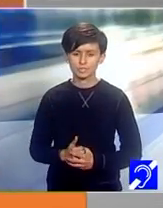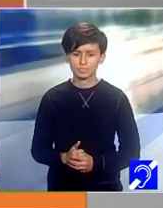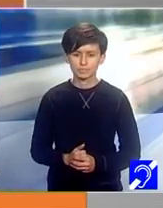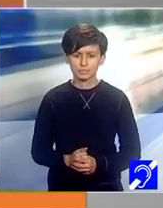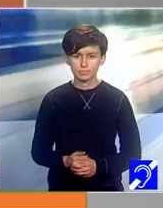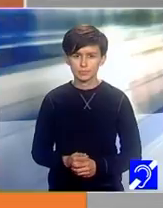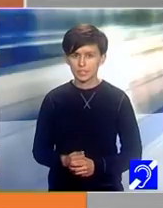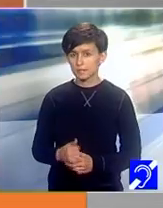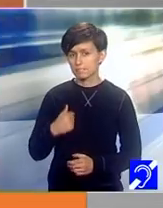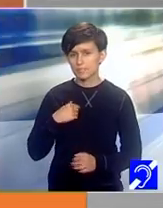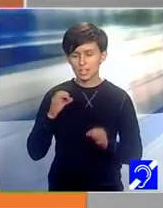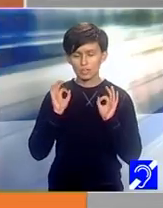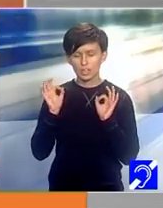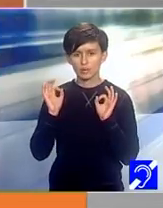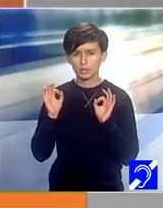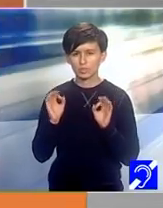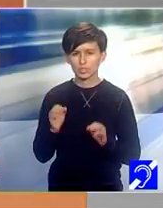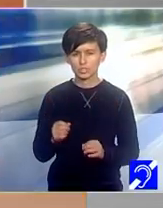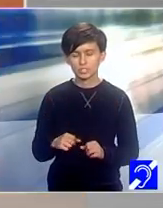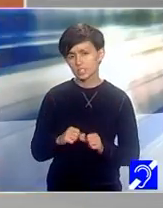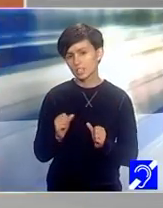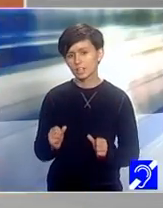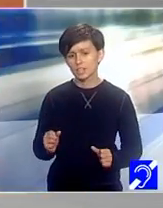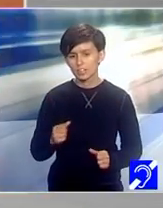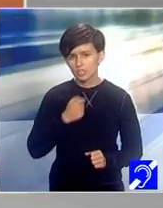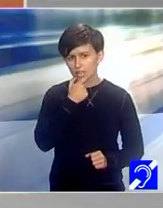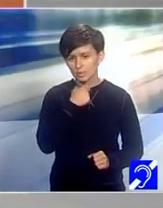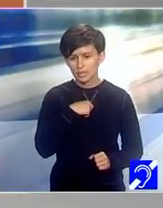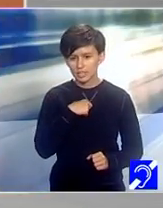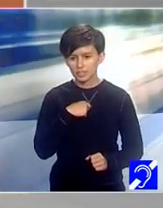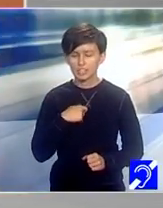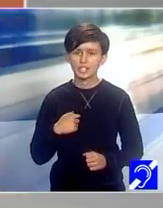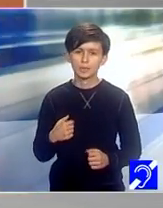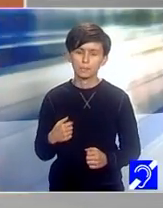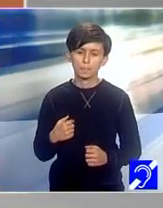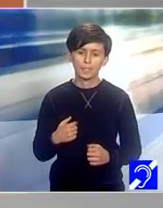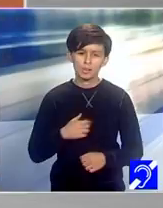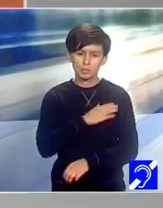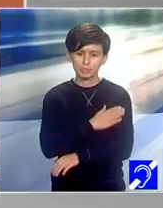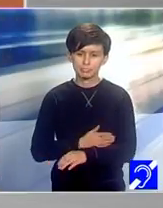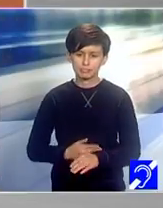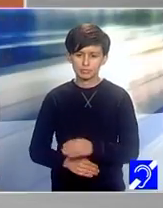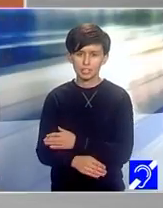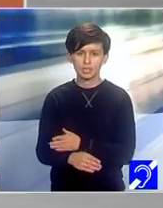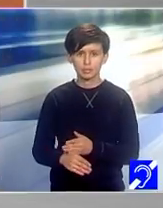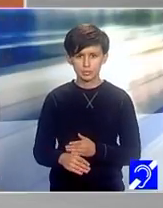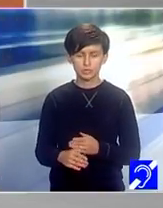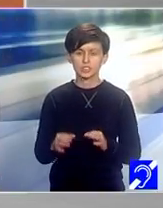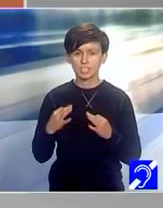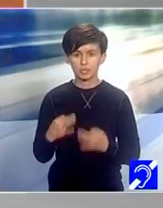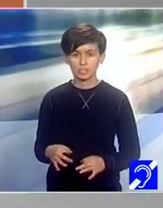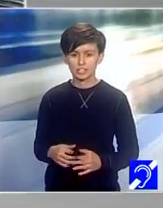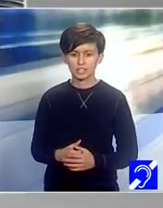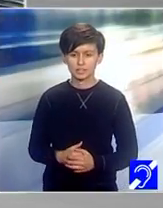Nu, am folosit cea veche pe bluzele moderne. Ce ați